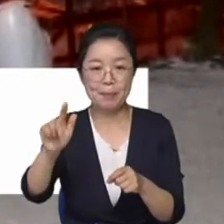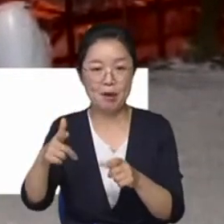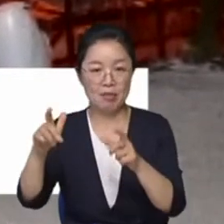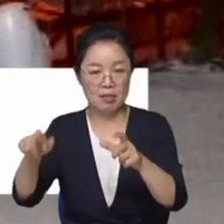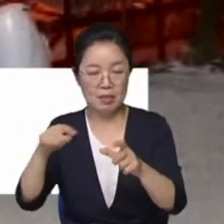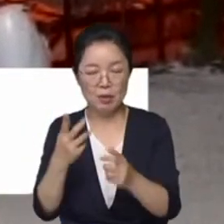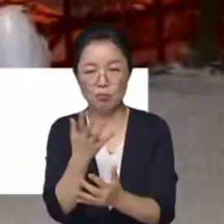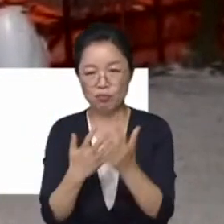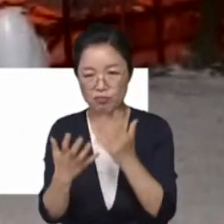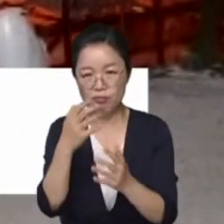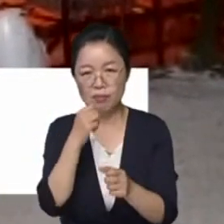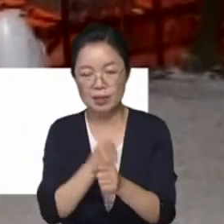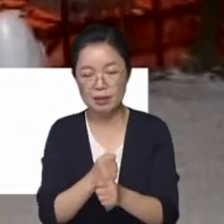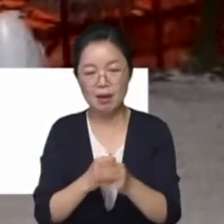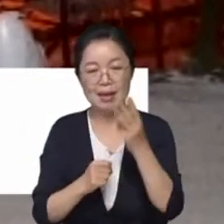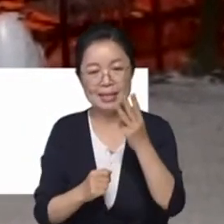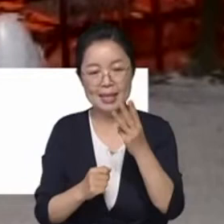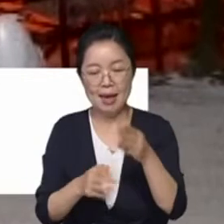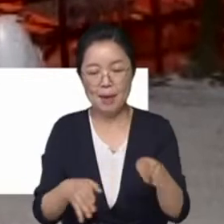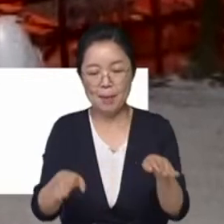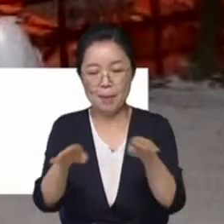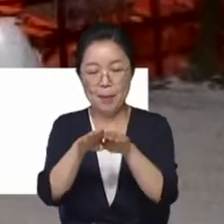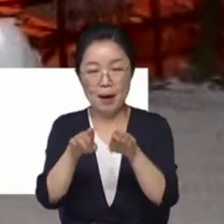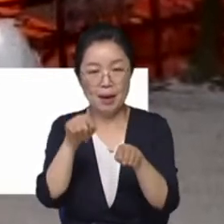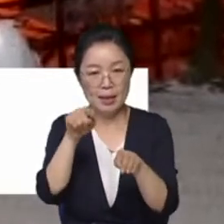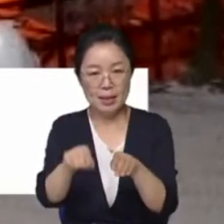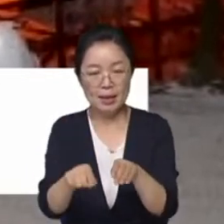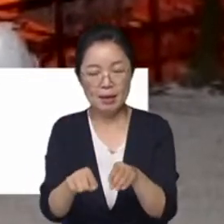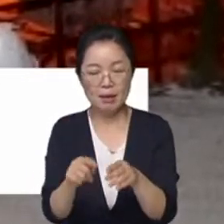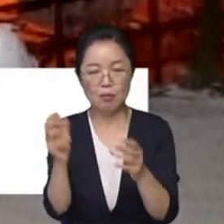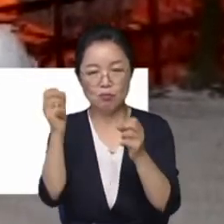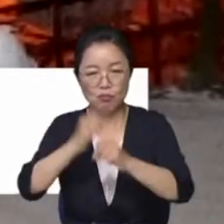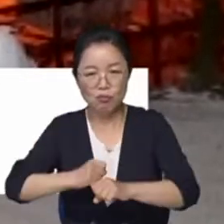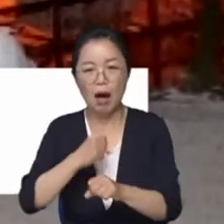불이 나 비닐하우스 3개동 약 400제곱미터가